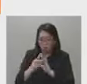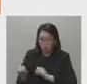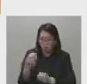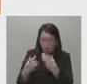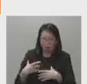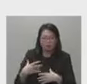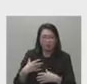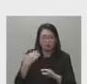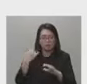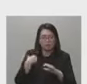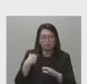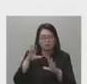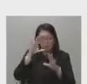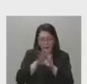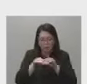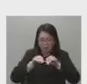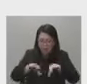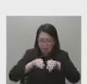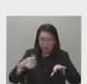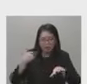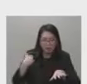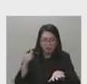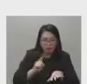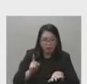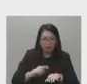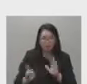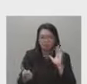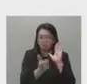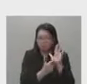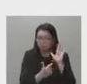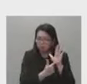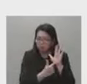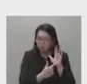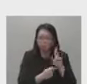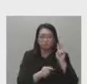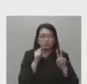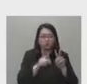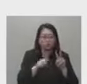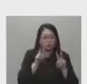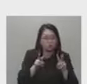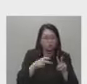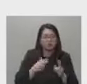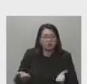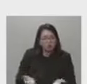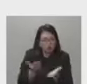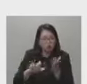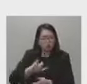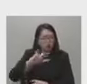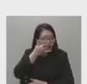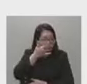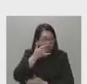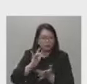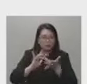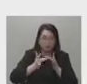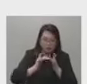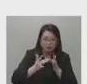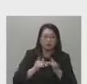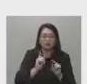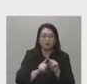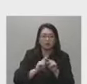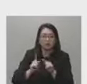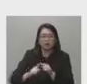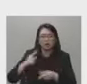ไปครับแถมยังระบุนะในข้อ 2.2 มีการสนับสนุนค่าโทรศัพท์และค่าอินเทอร์เน็